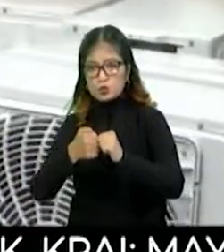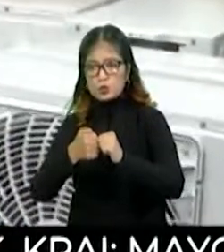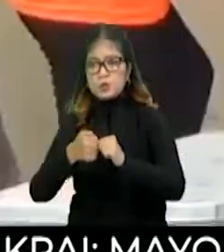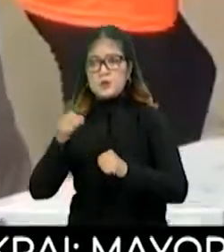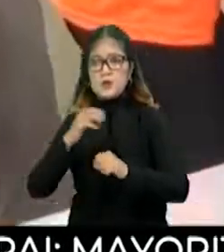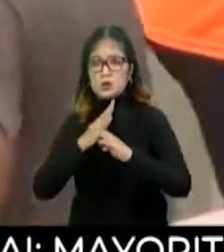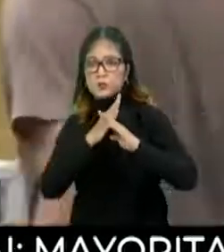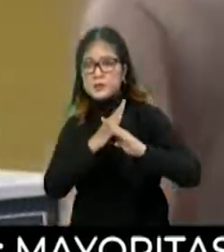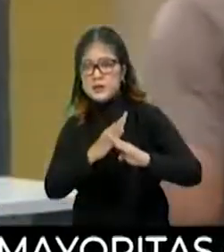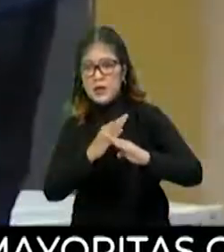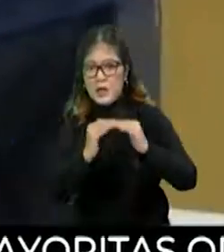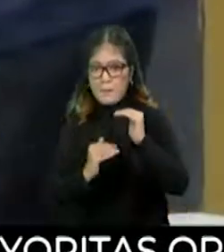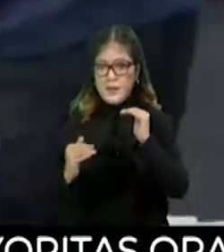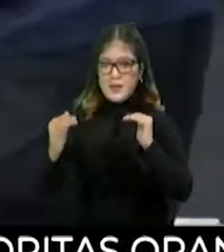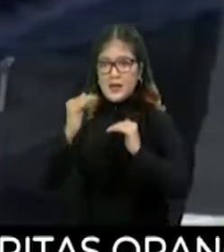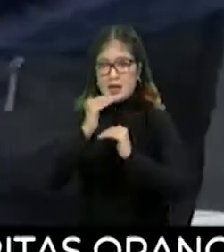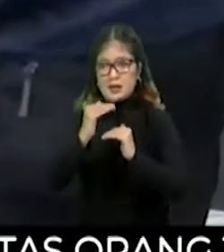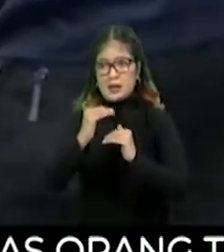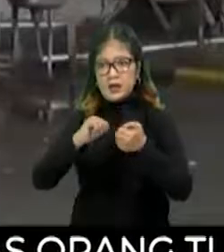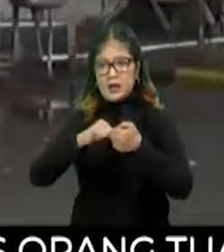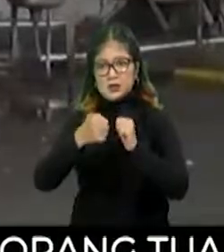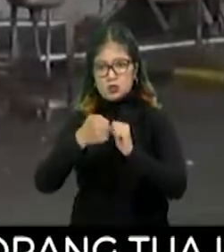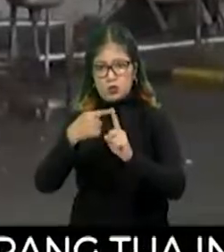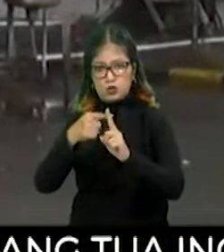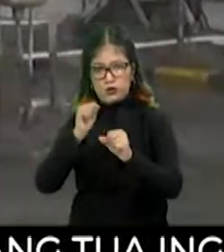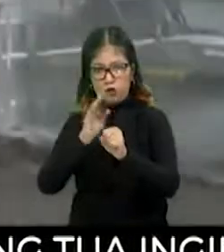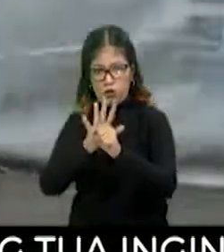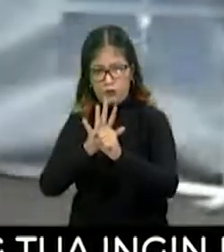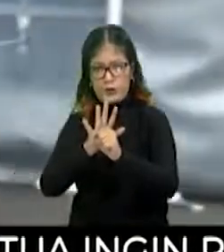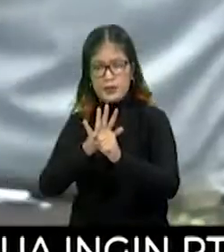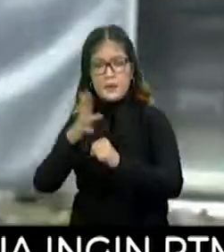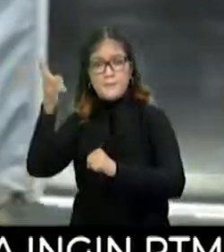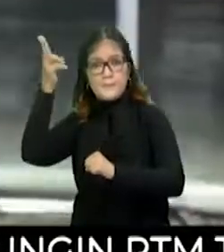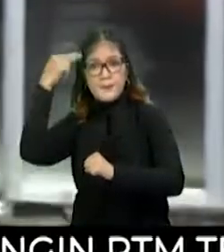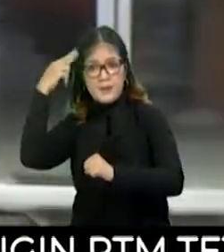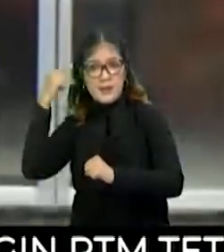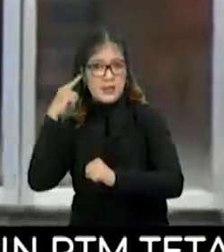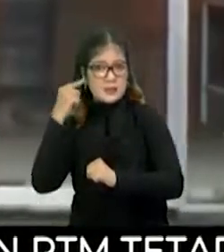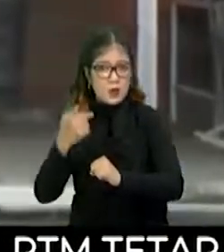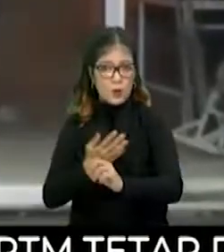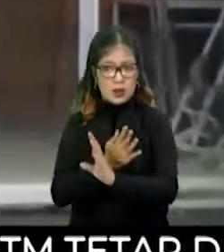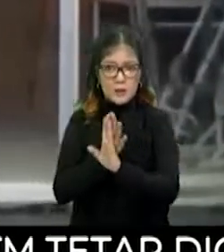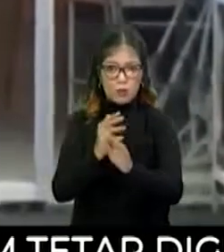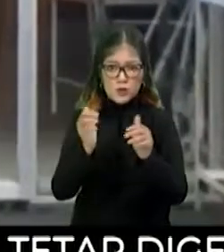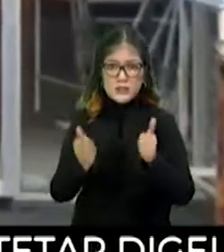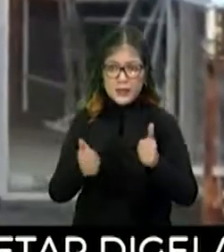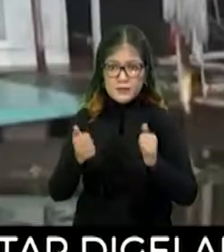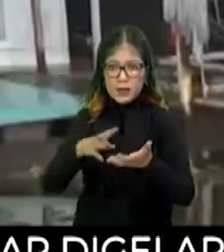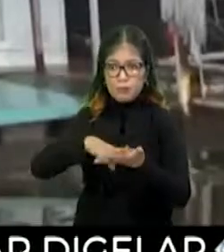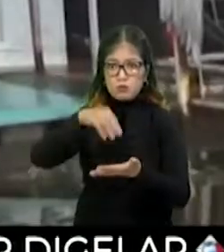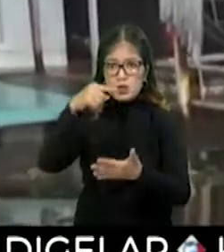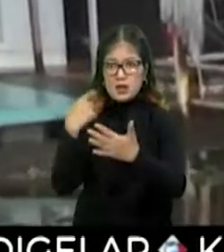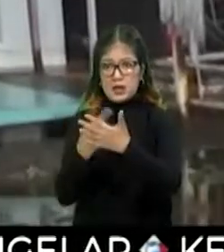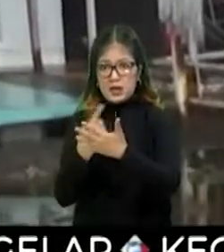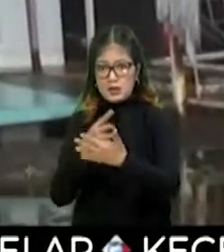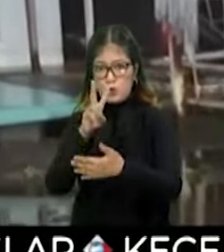Mengantisipasi kenaikan kasus COVID-19, Pemprov Jawa Timur menyiapkan rumah sakit lapangan untuk tempat perawatan terpusat pasien COVID-19 di dua lokasi, yakni di